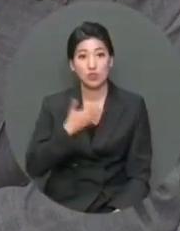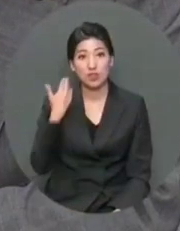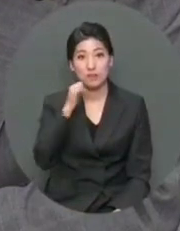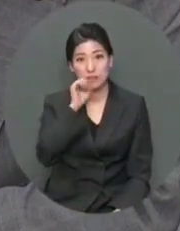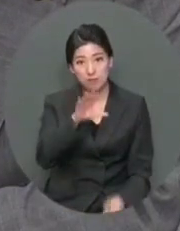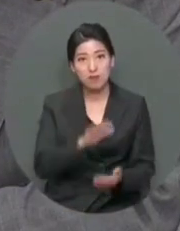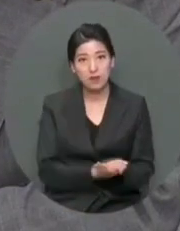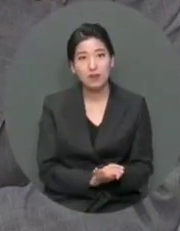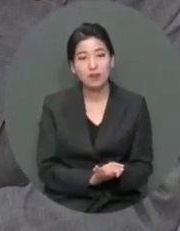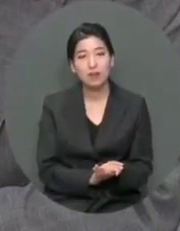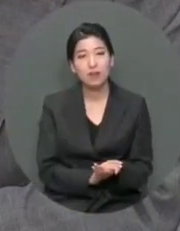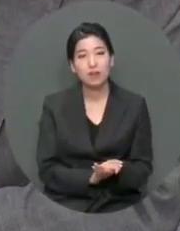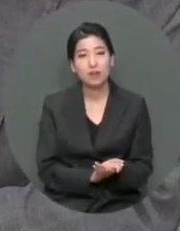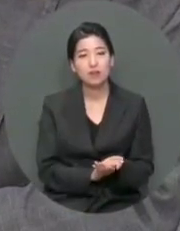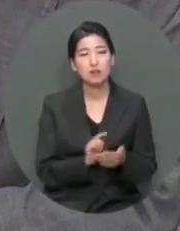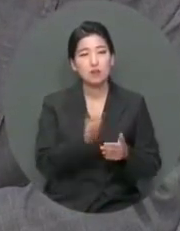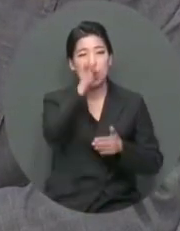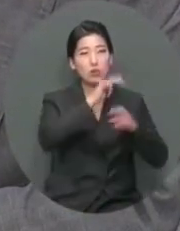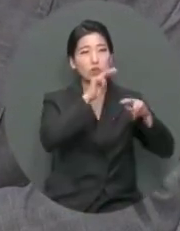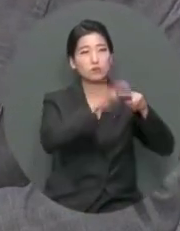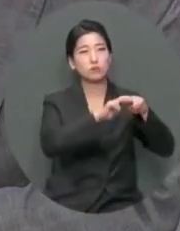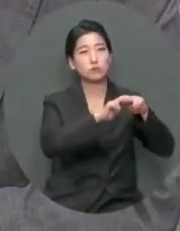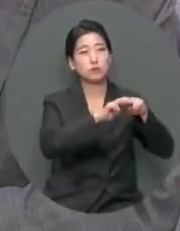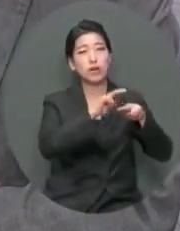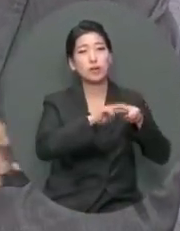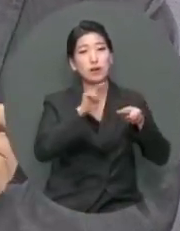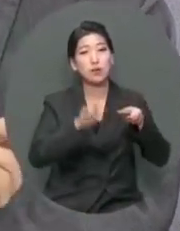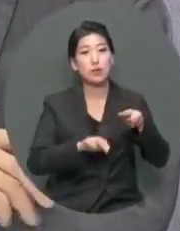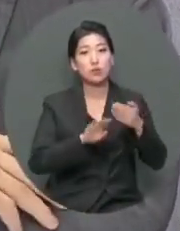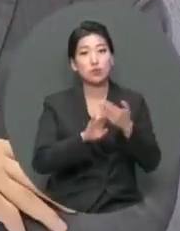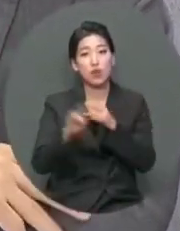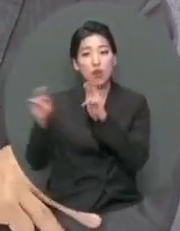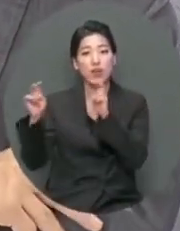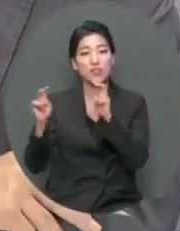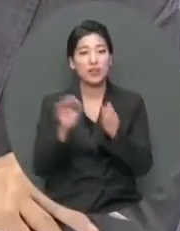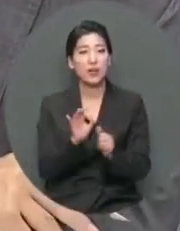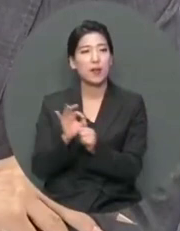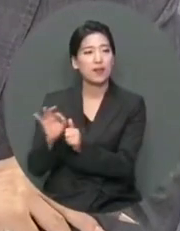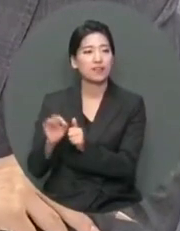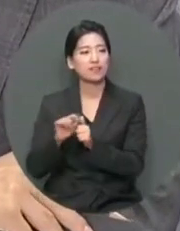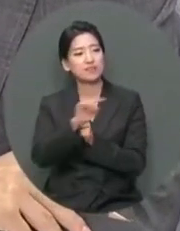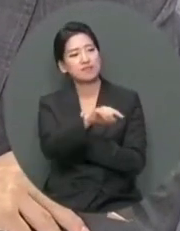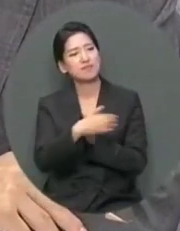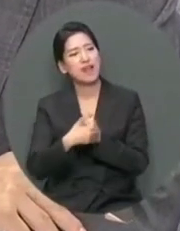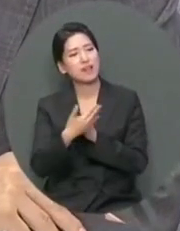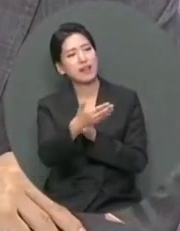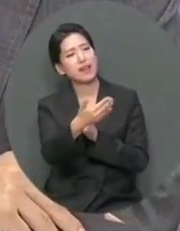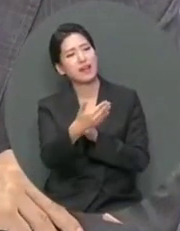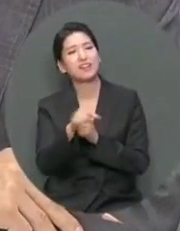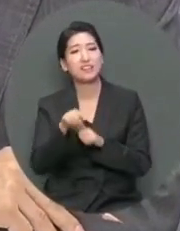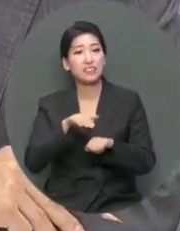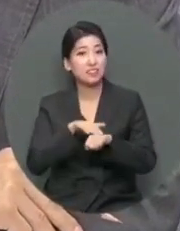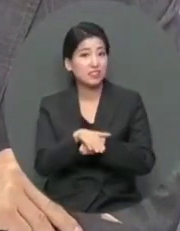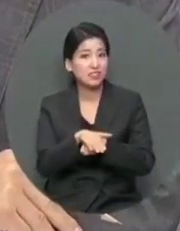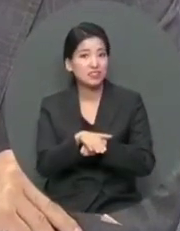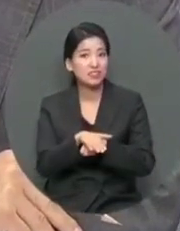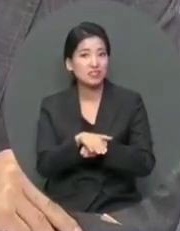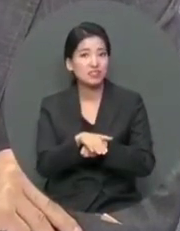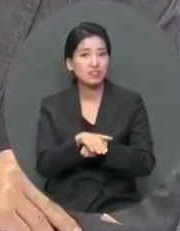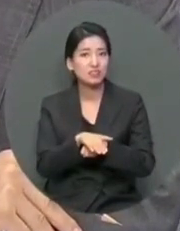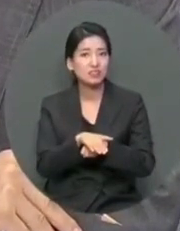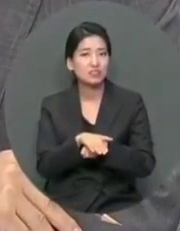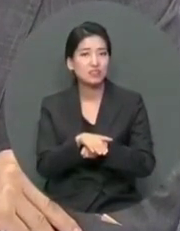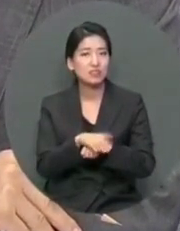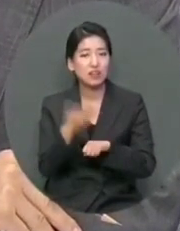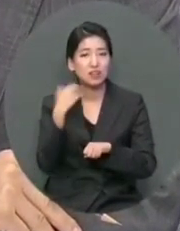해결 방식이나 이런 부분에서도 마찬가지입니다만은 저는 기본적으로 우리 법관들의 직업 윤리에 대한